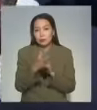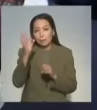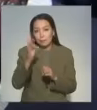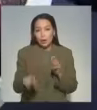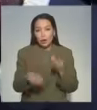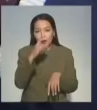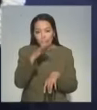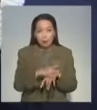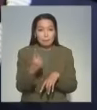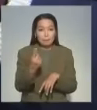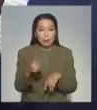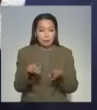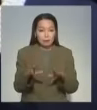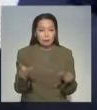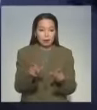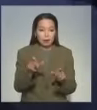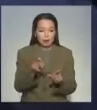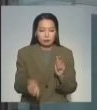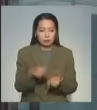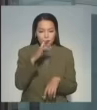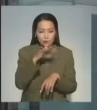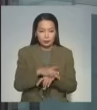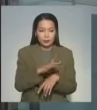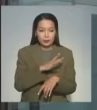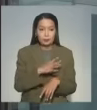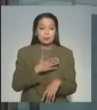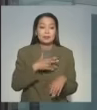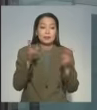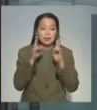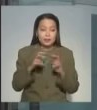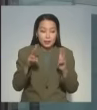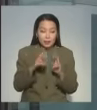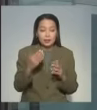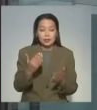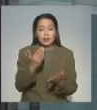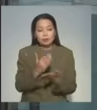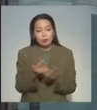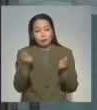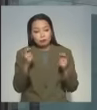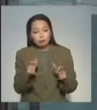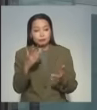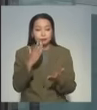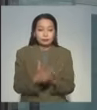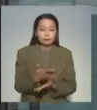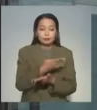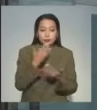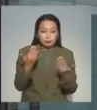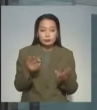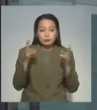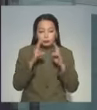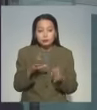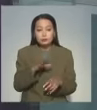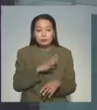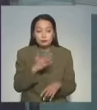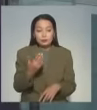Нарушения выявили в первой же торговой точке. Мы проверяем, действительно ли не превышают. Вот, как вы заметили, сейчас мы проверили.